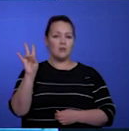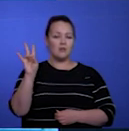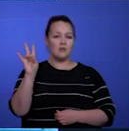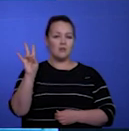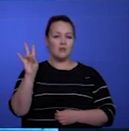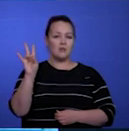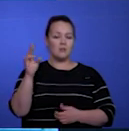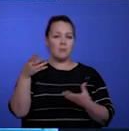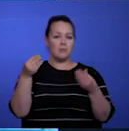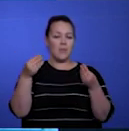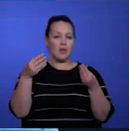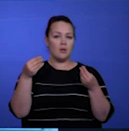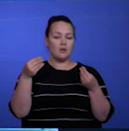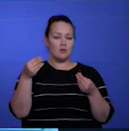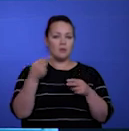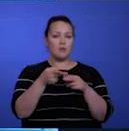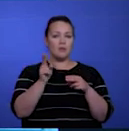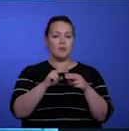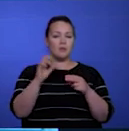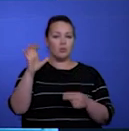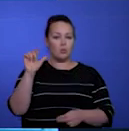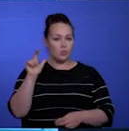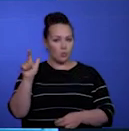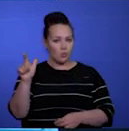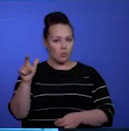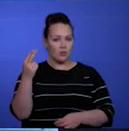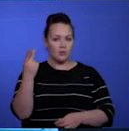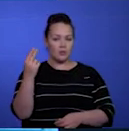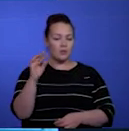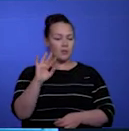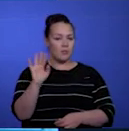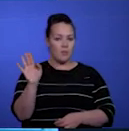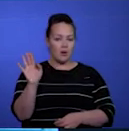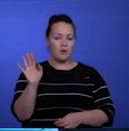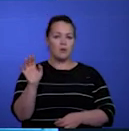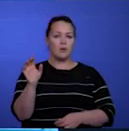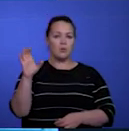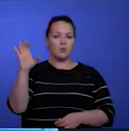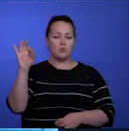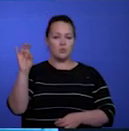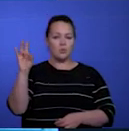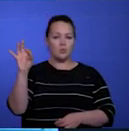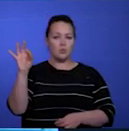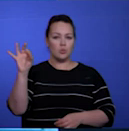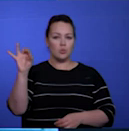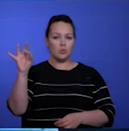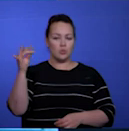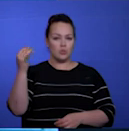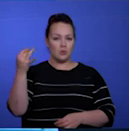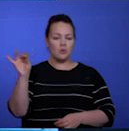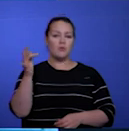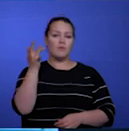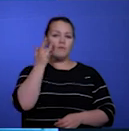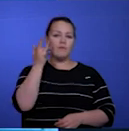мягкий это согласный непарный непарный сонорные про сонорные мы знаем что они